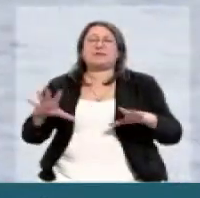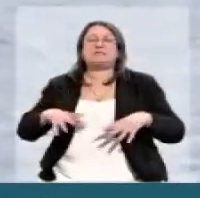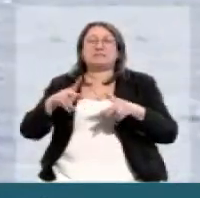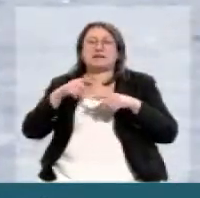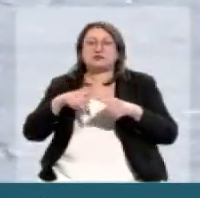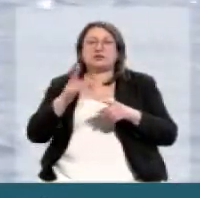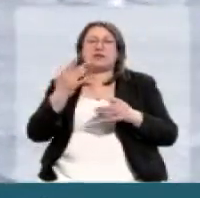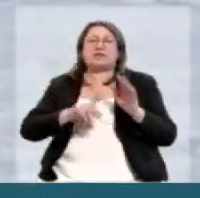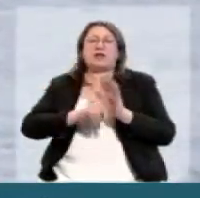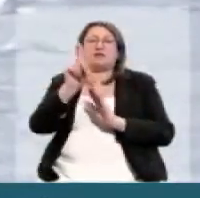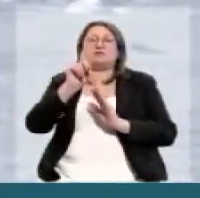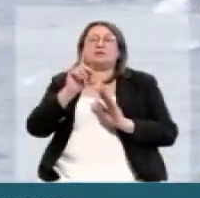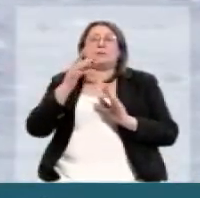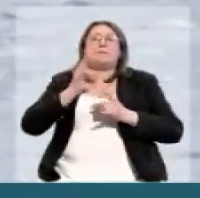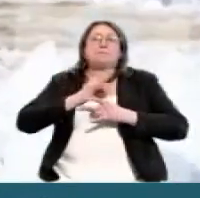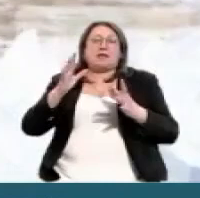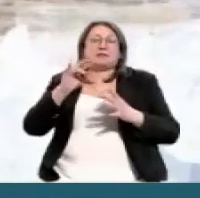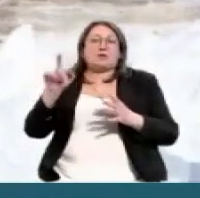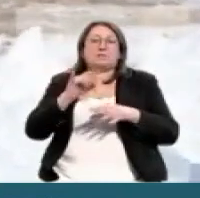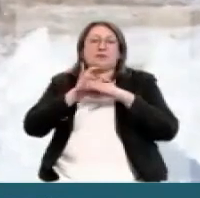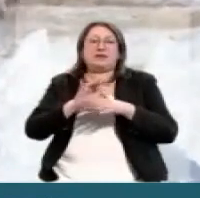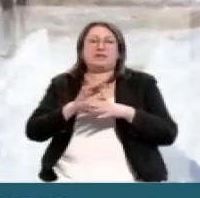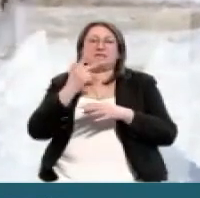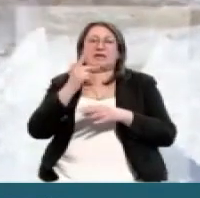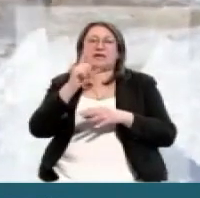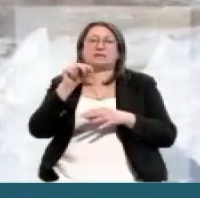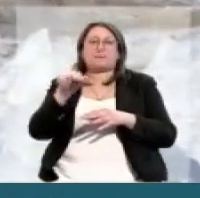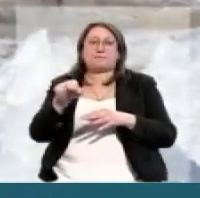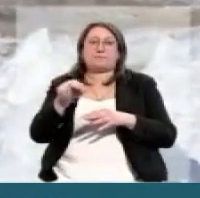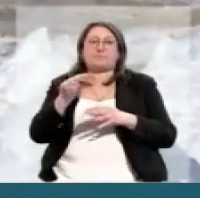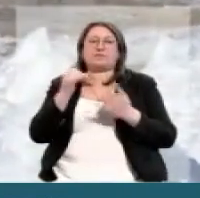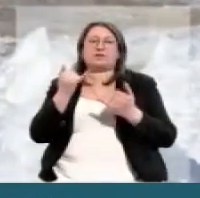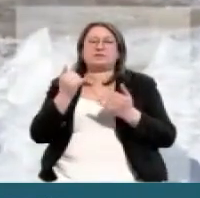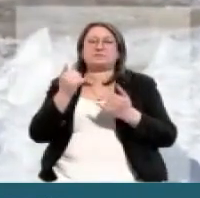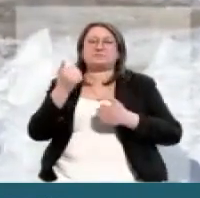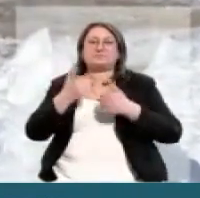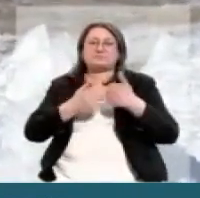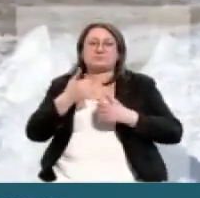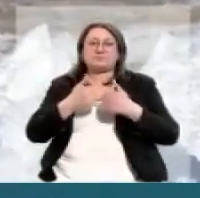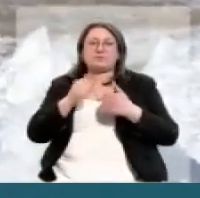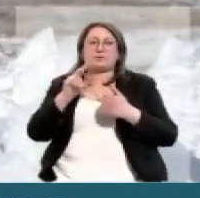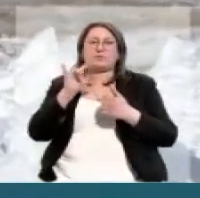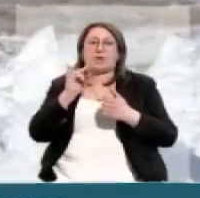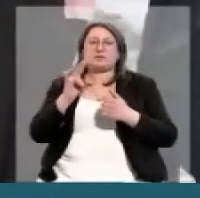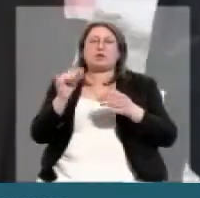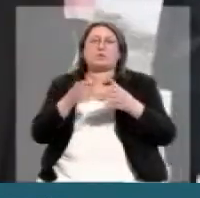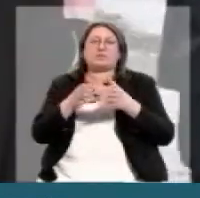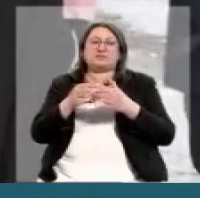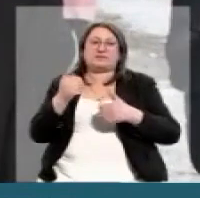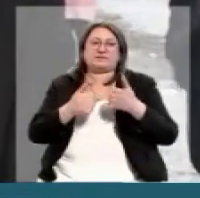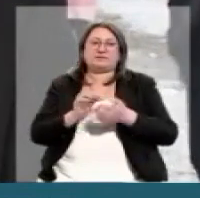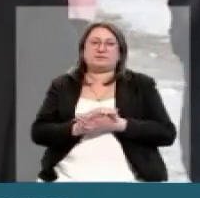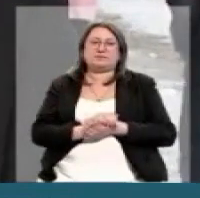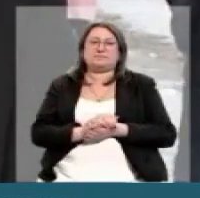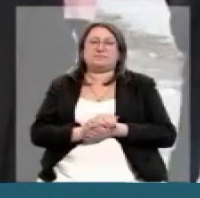тойының бастамасы болған ат жарысы 3 кезең бойынша өткізілді. Атап өтер болсақ, тай жарысы, құнан және топ бәйгесі. Осы